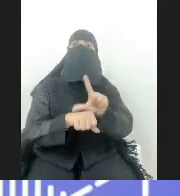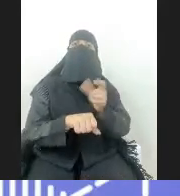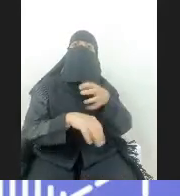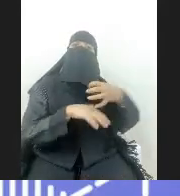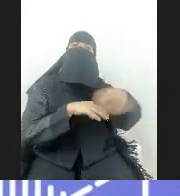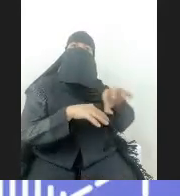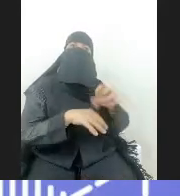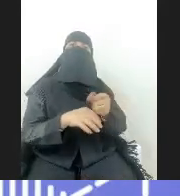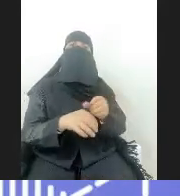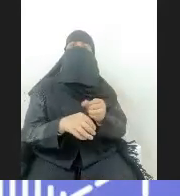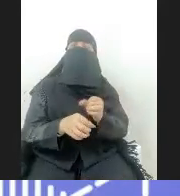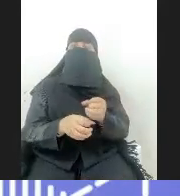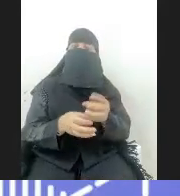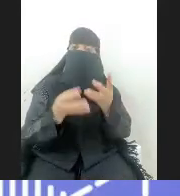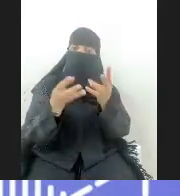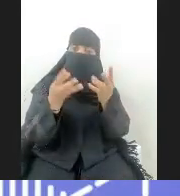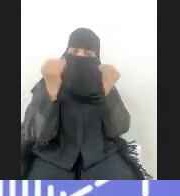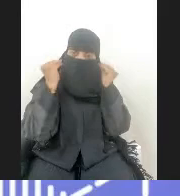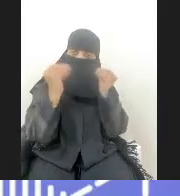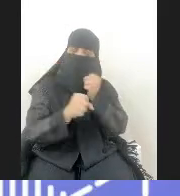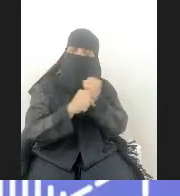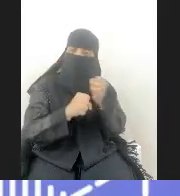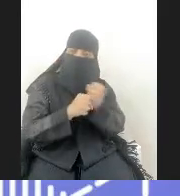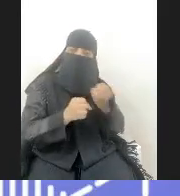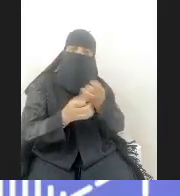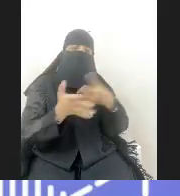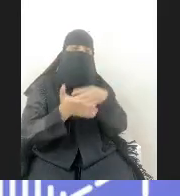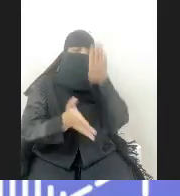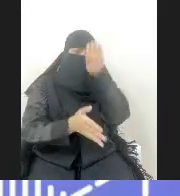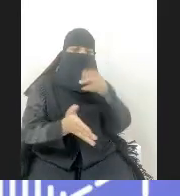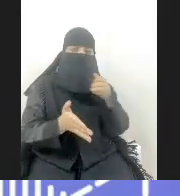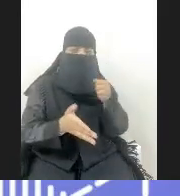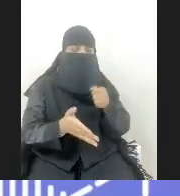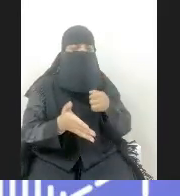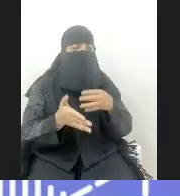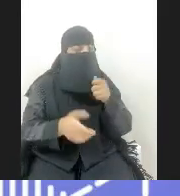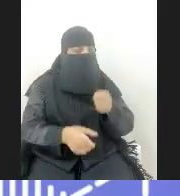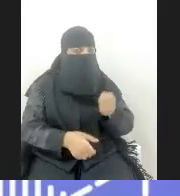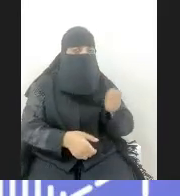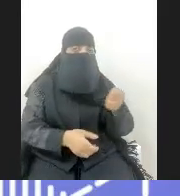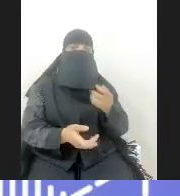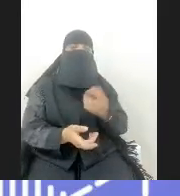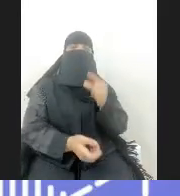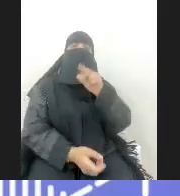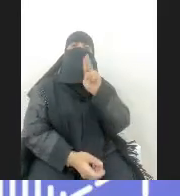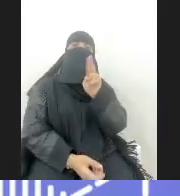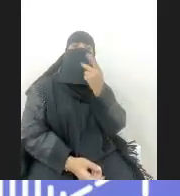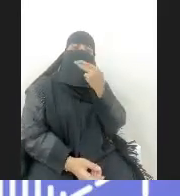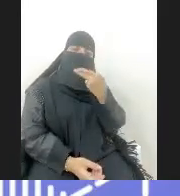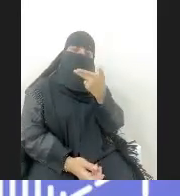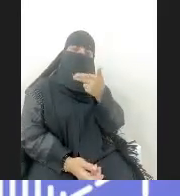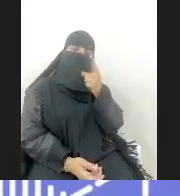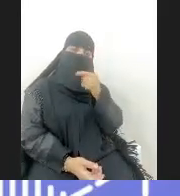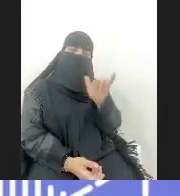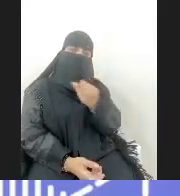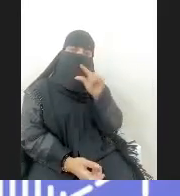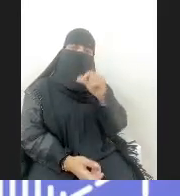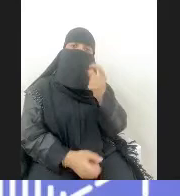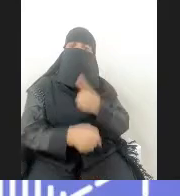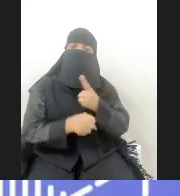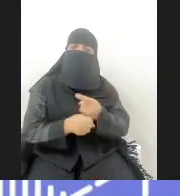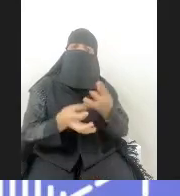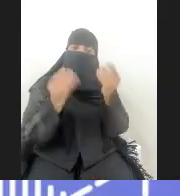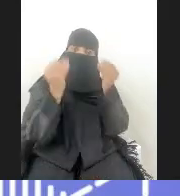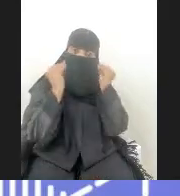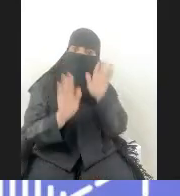خالد. أيضاً نتشرف بالدكتورة تغريد الرحيلي، أستاذ تقنيات التعليم المشارك. أيضاً معنا